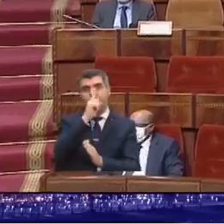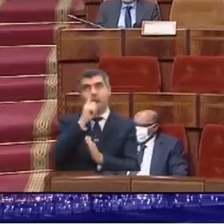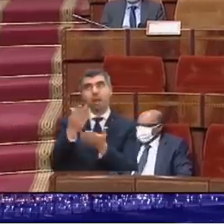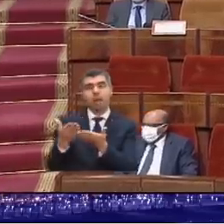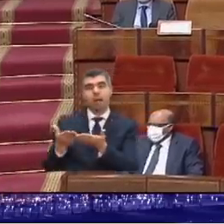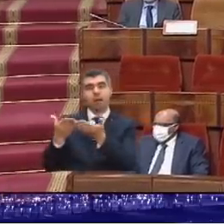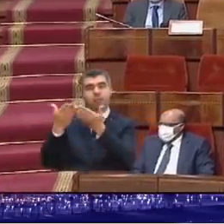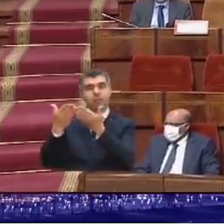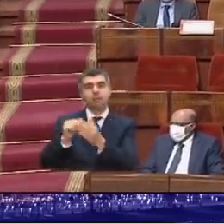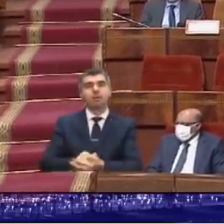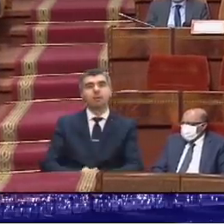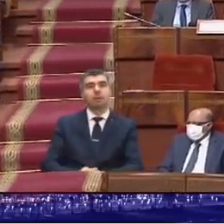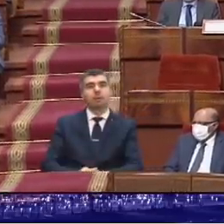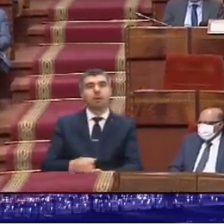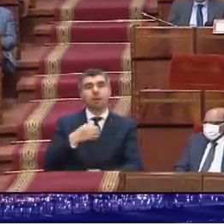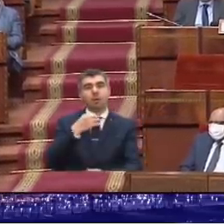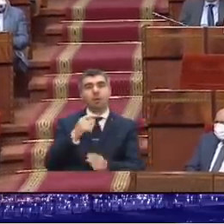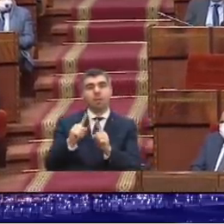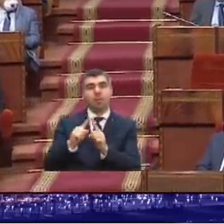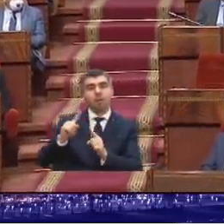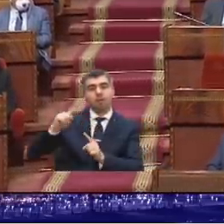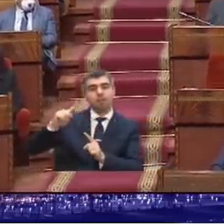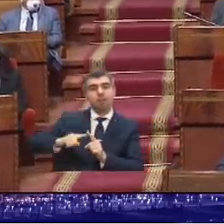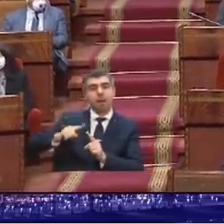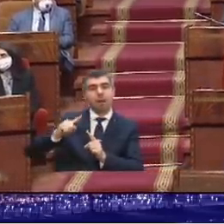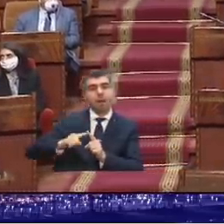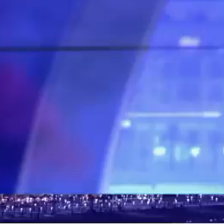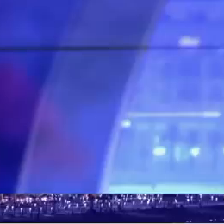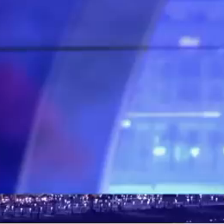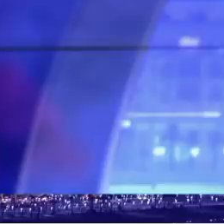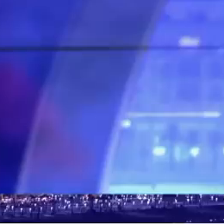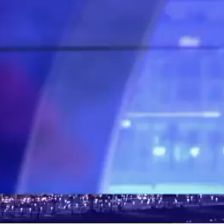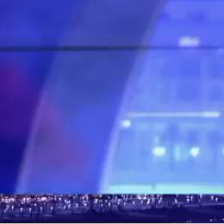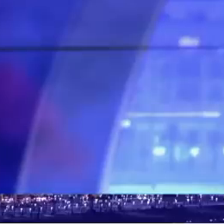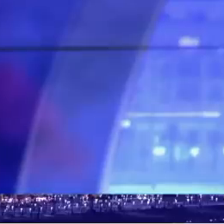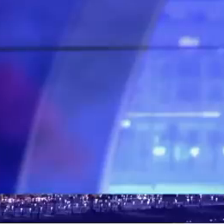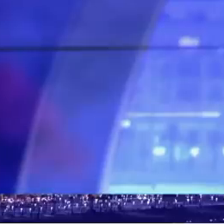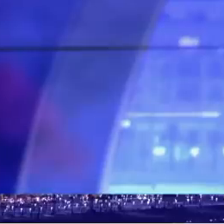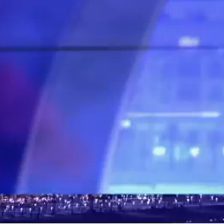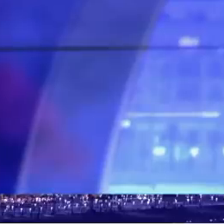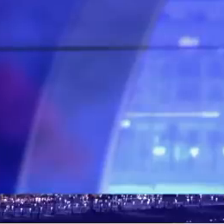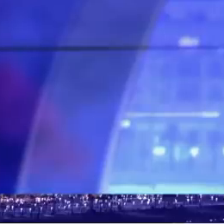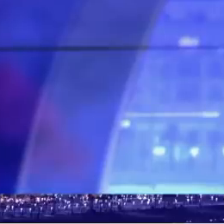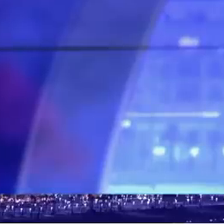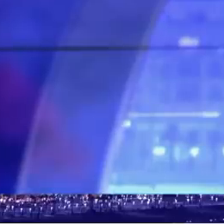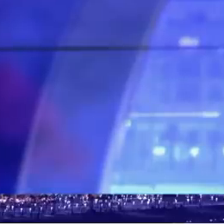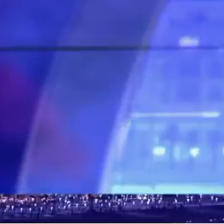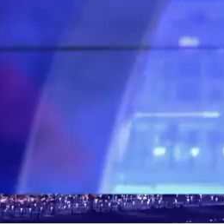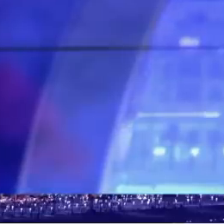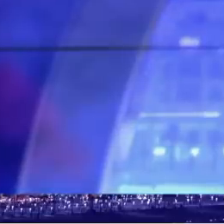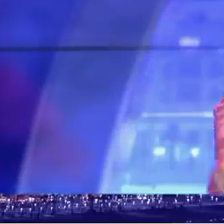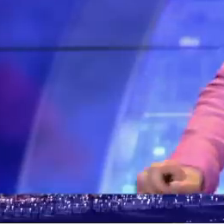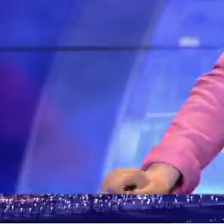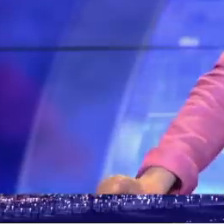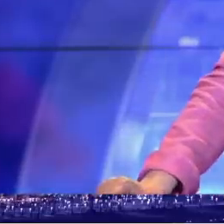راه حنا شفنا شحال عدد الهشاشه عندنا. ماذا عن تمكين المقاولات دكتور؟ المقاولات تمكينها من